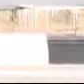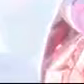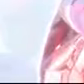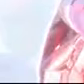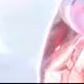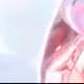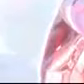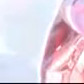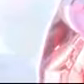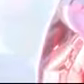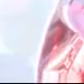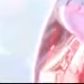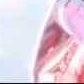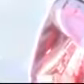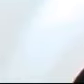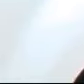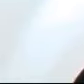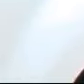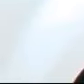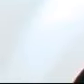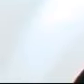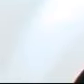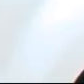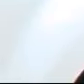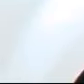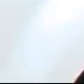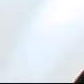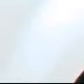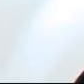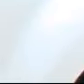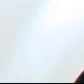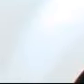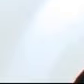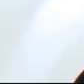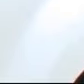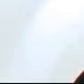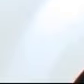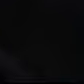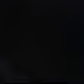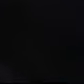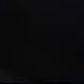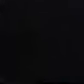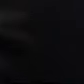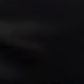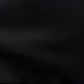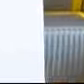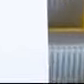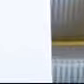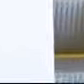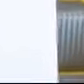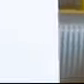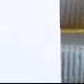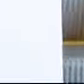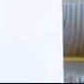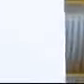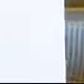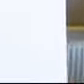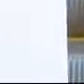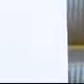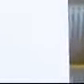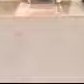ตรร่วมมือกันได้ไหมช่วยป้องกันหยุด